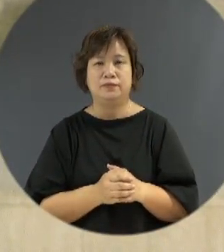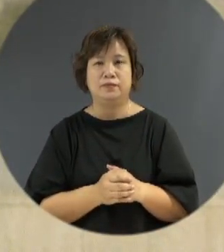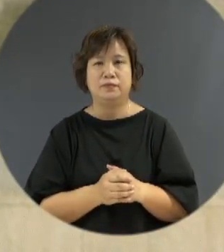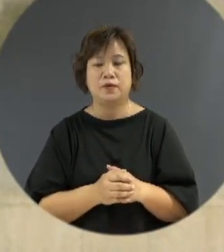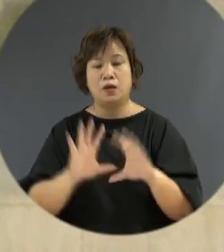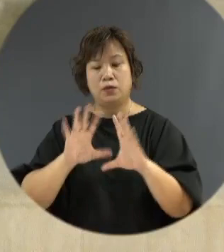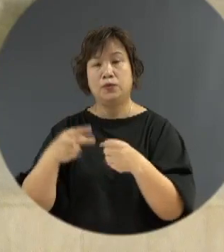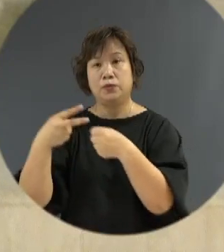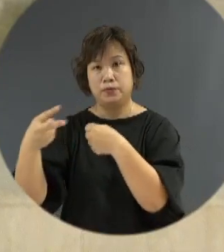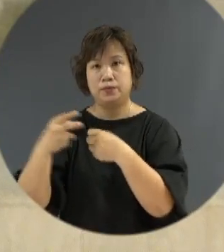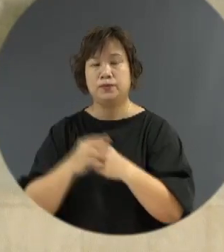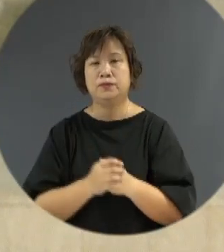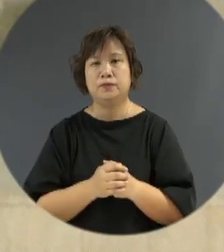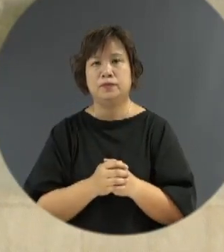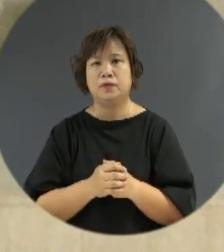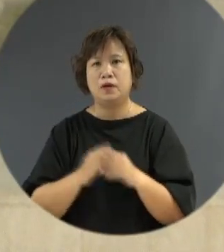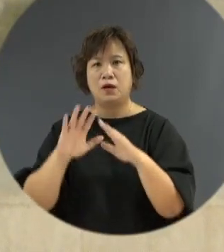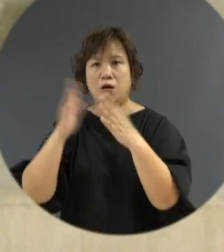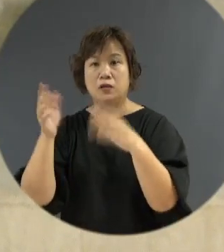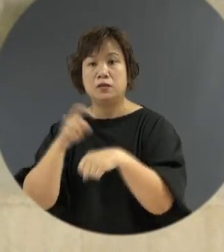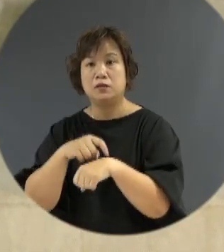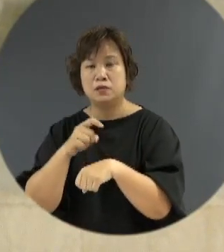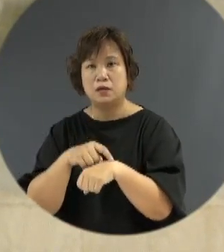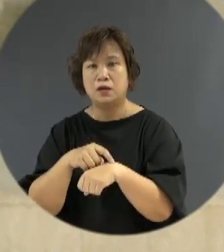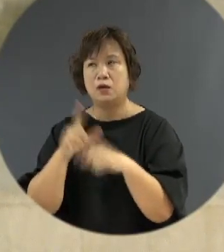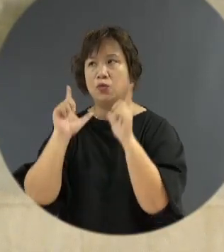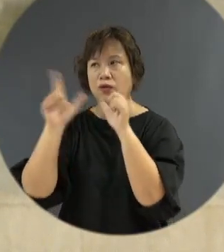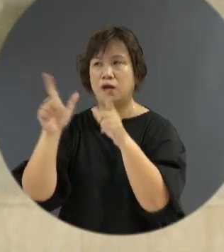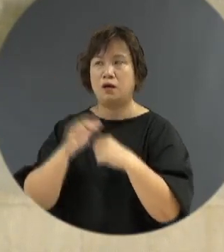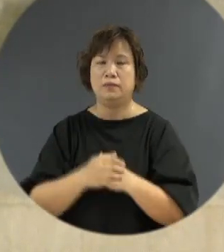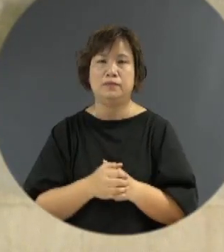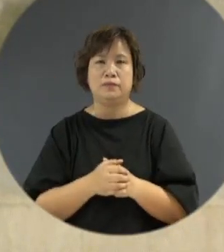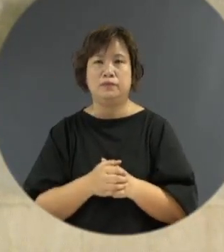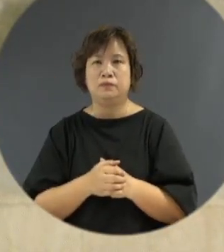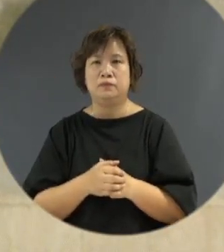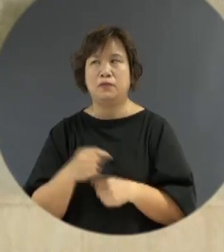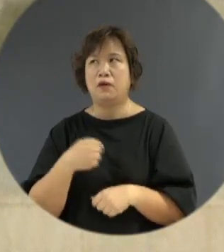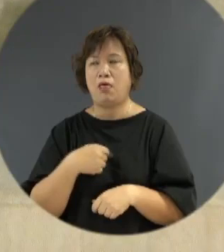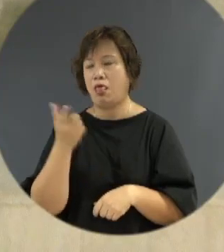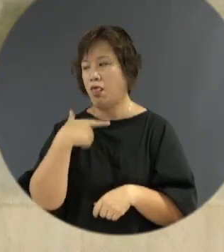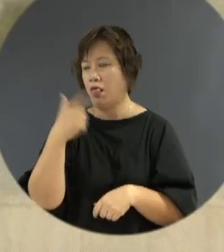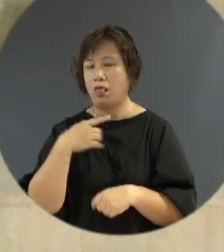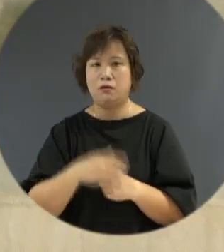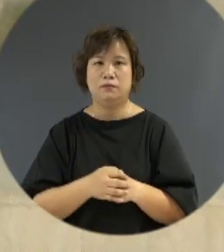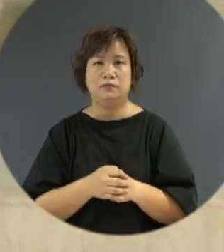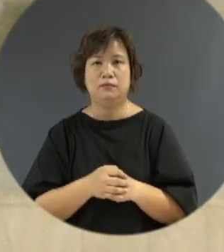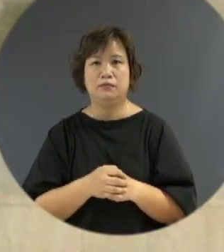第二种人开始的时候回答地说，我不愿意，